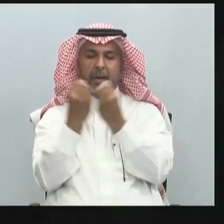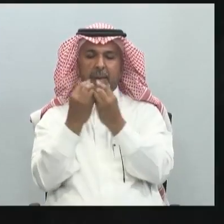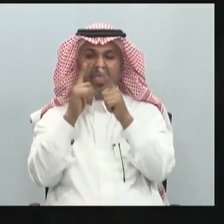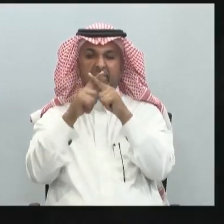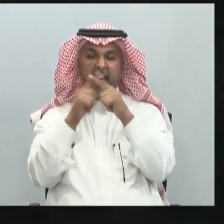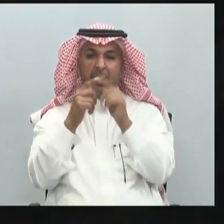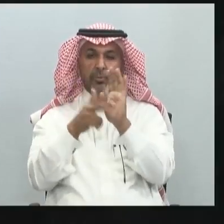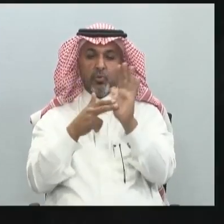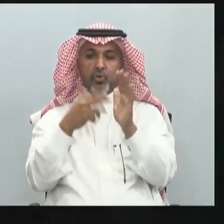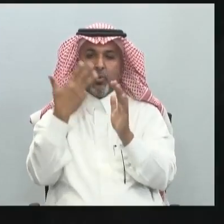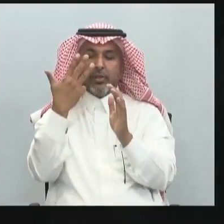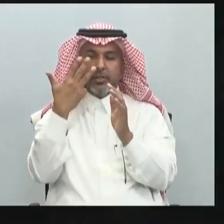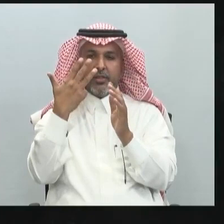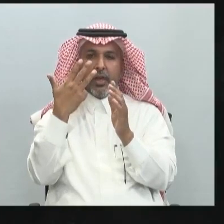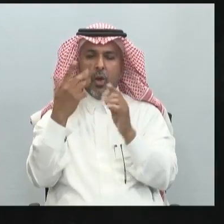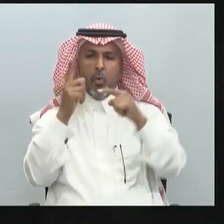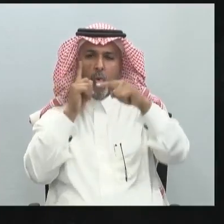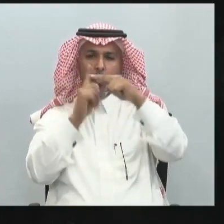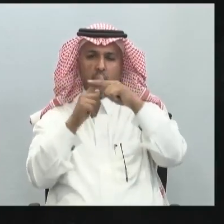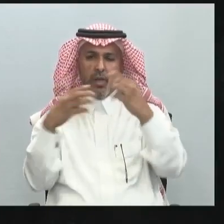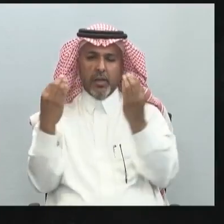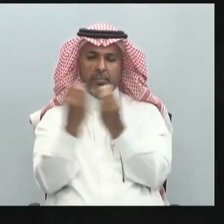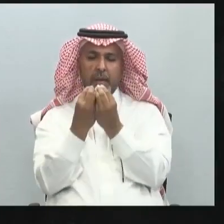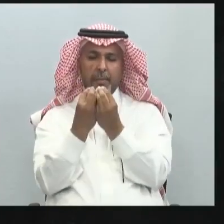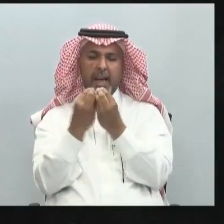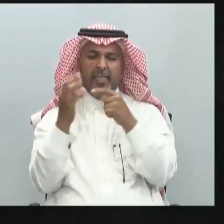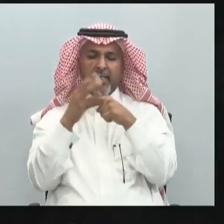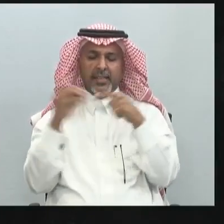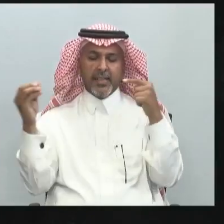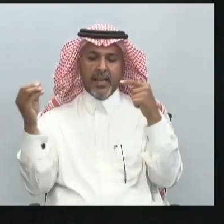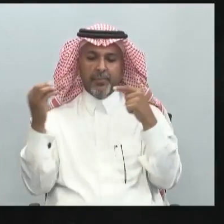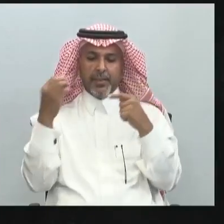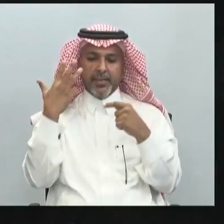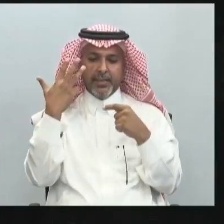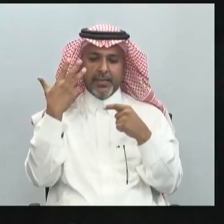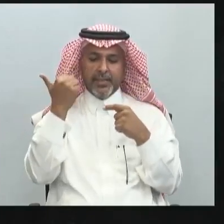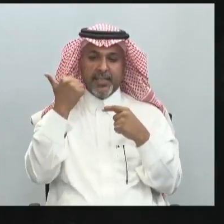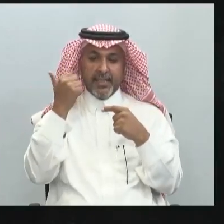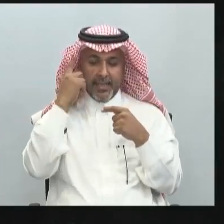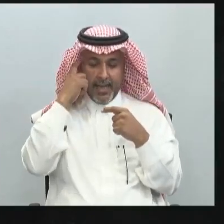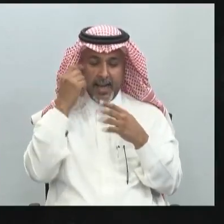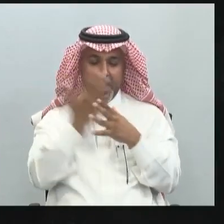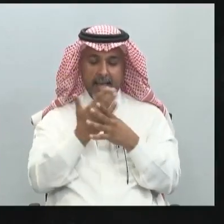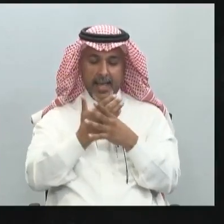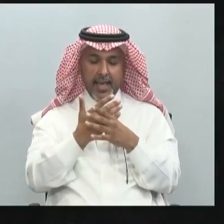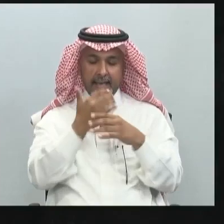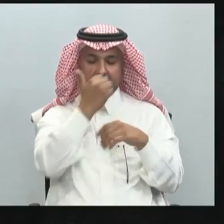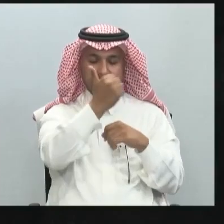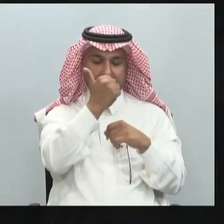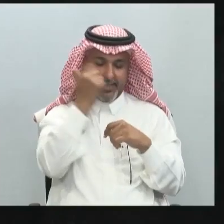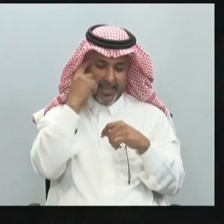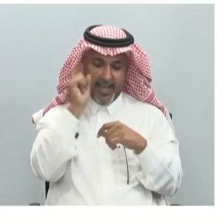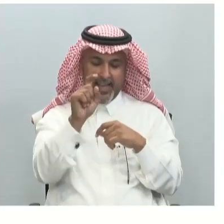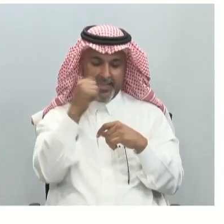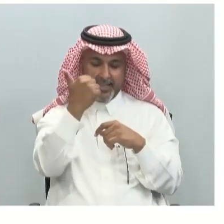حاصل ضربهم تسعه متى تعطينا الضرب اشاره موجبه يا ان العددين كلاهما موجبين طبعا ما راح يصير